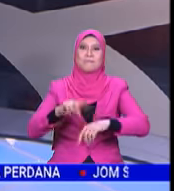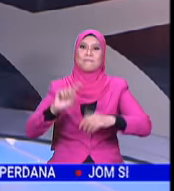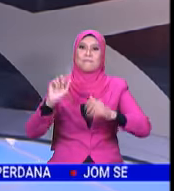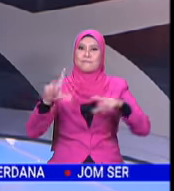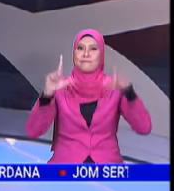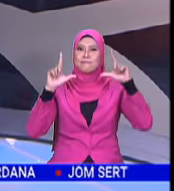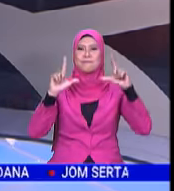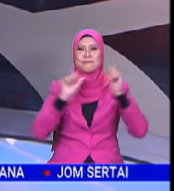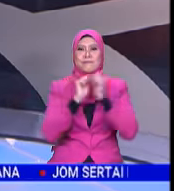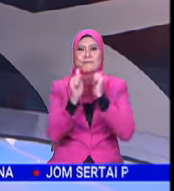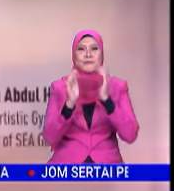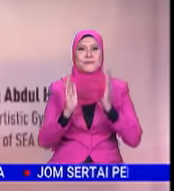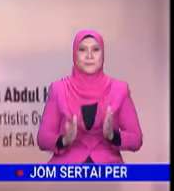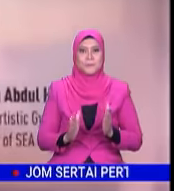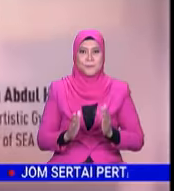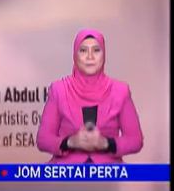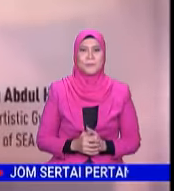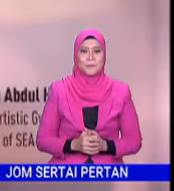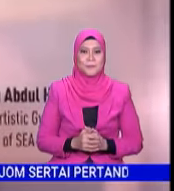atlet.